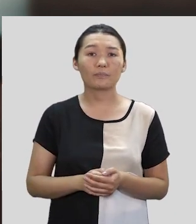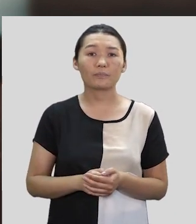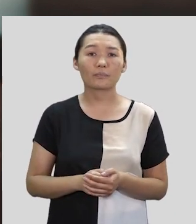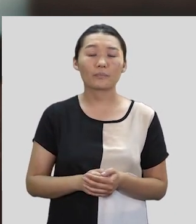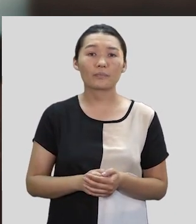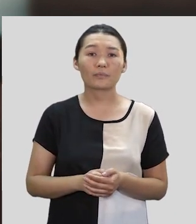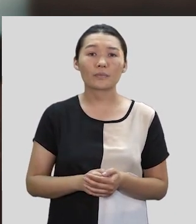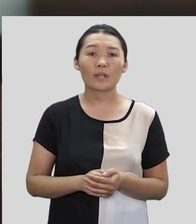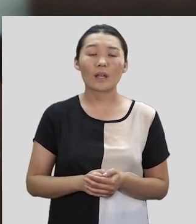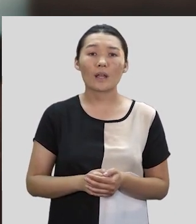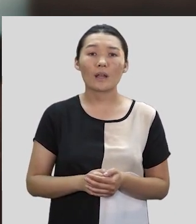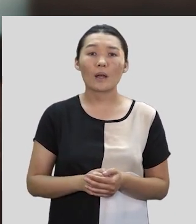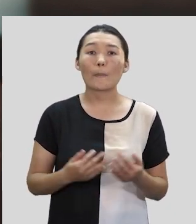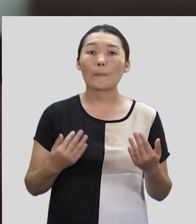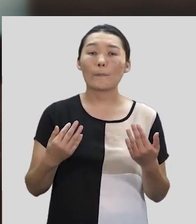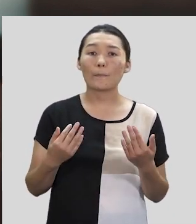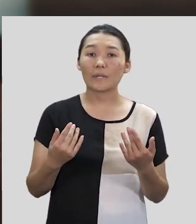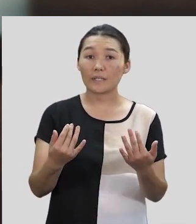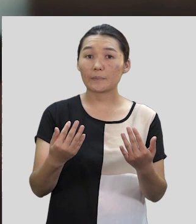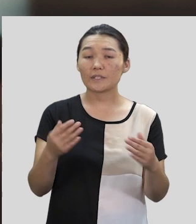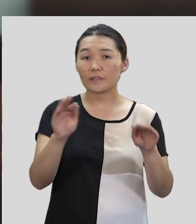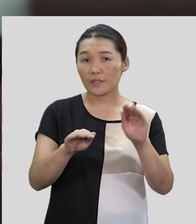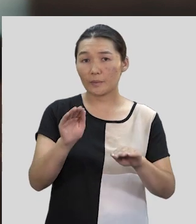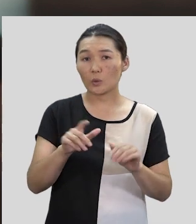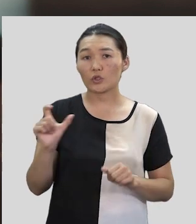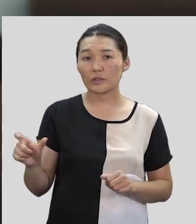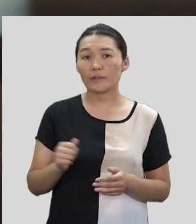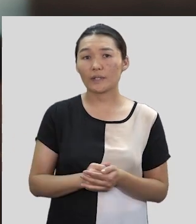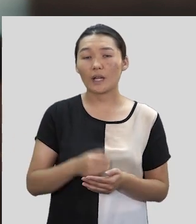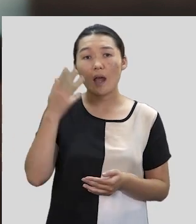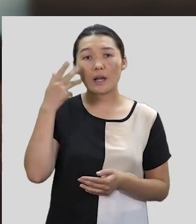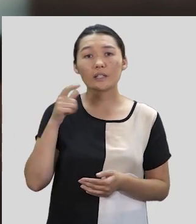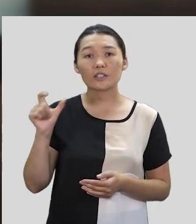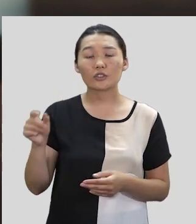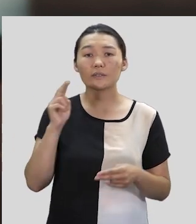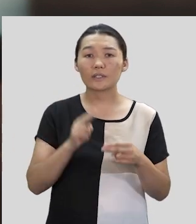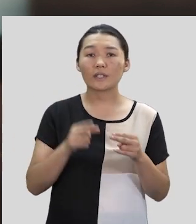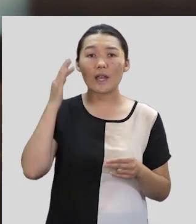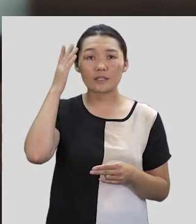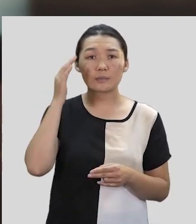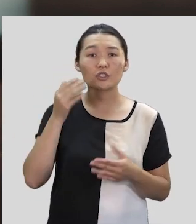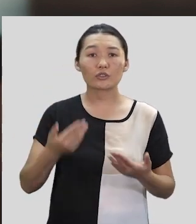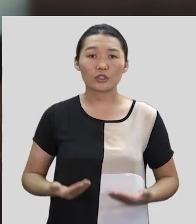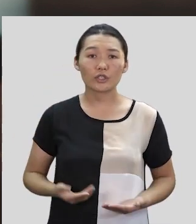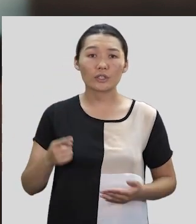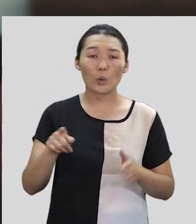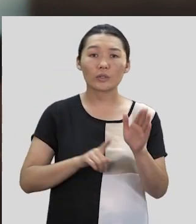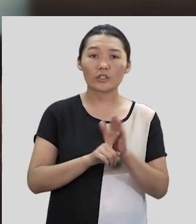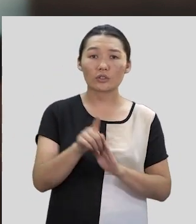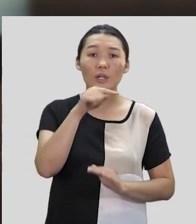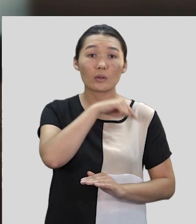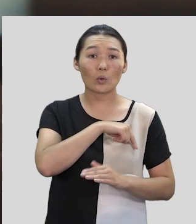потребности формирует человека когда человек теряет смысл жизни он начинает духовно